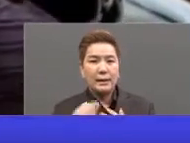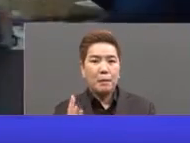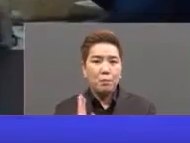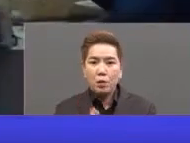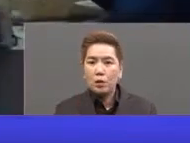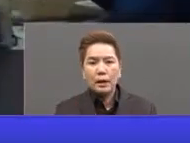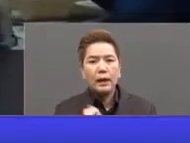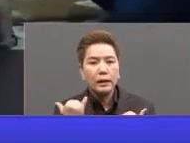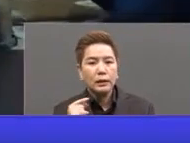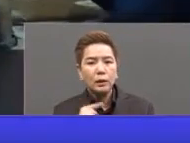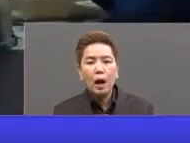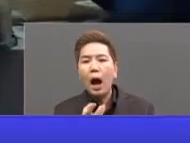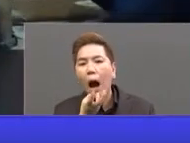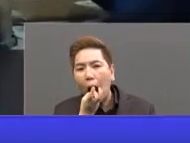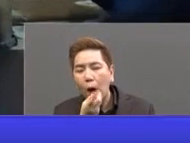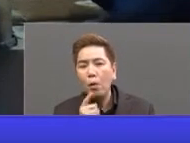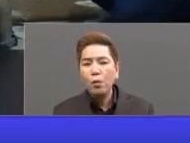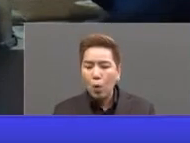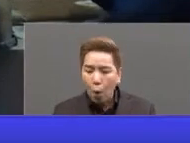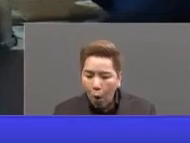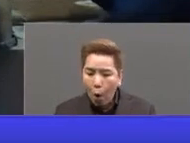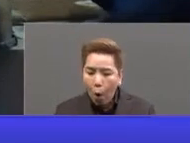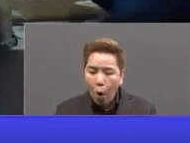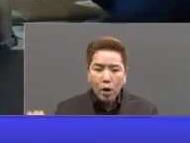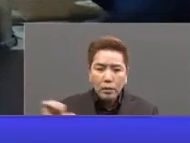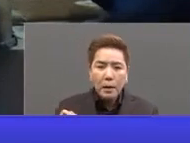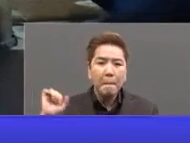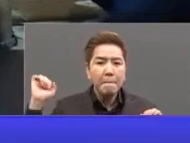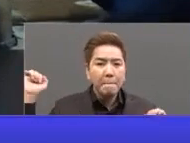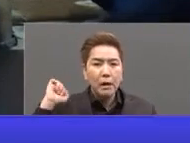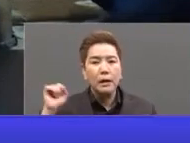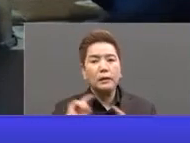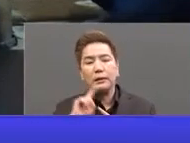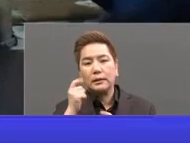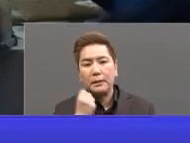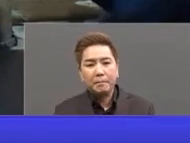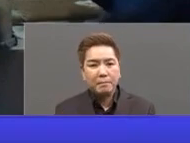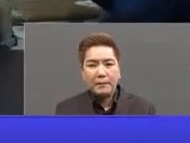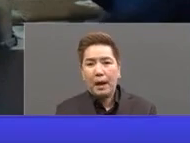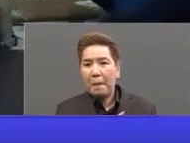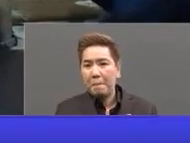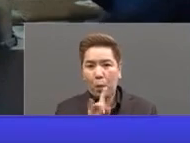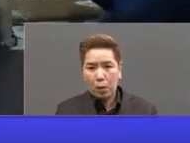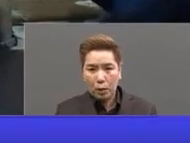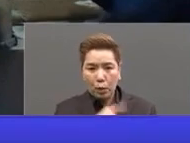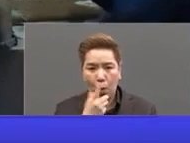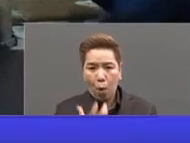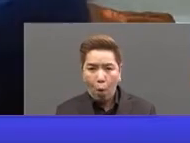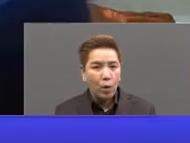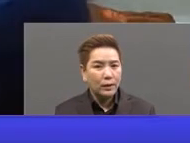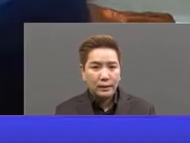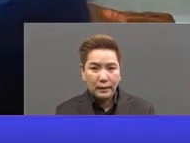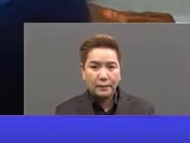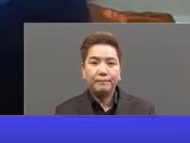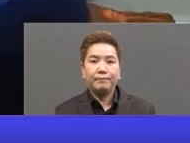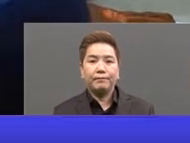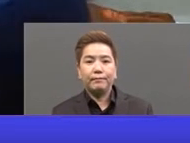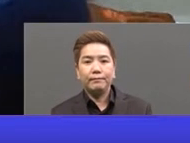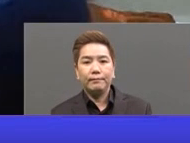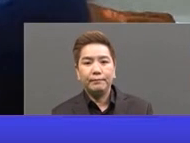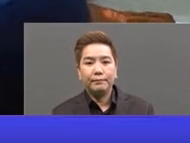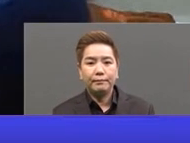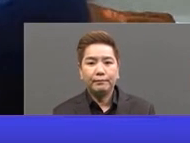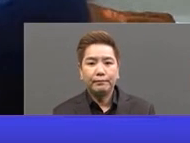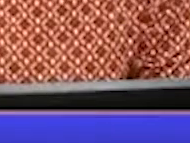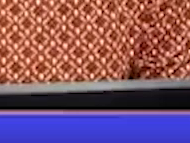คารกรุงไทยนะคะสาขานราธิวาสย้ำอีกนิดนึงละกันนะคะชื่อบัญชีเงินช่วยเหลือผู้ประสบภัยมูโนะเ